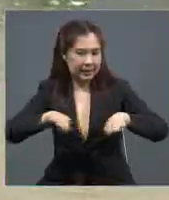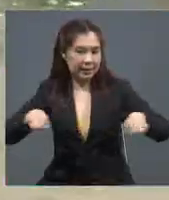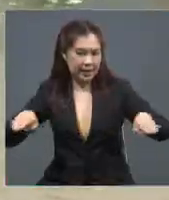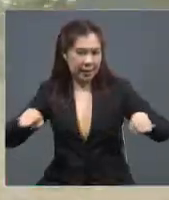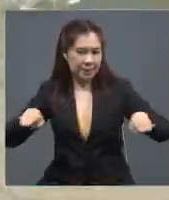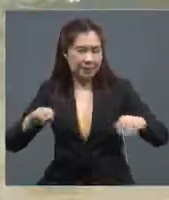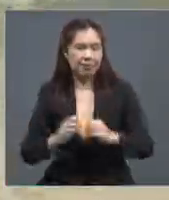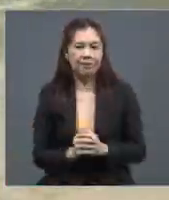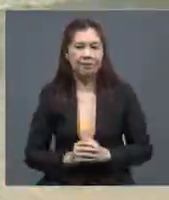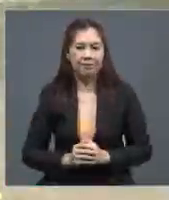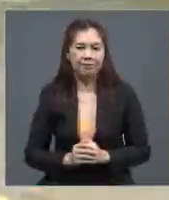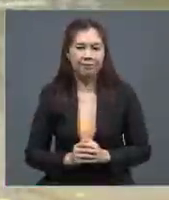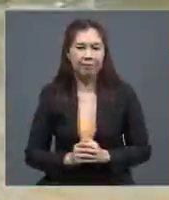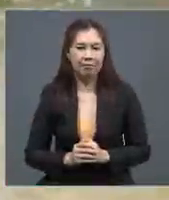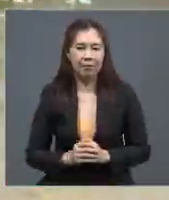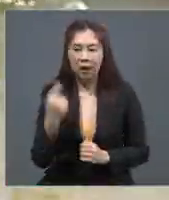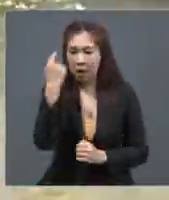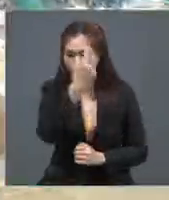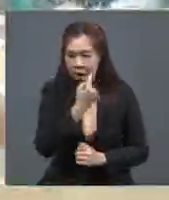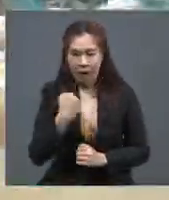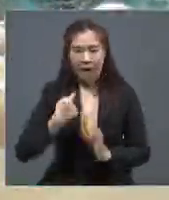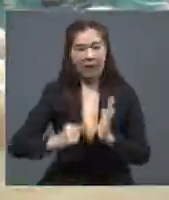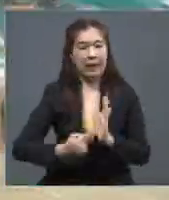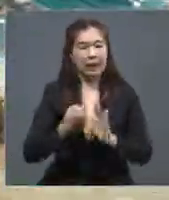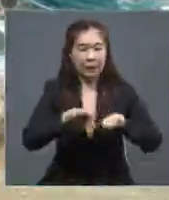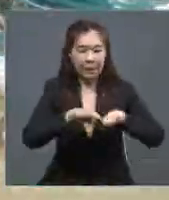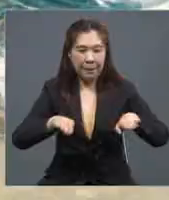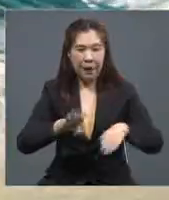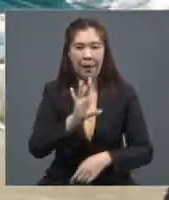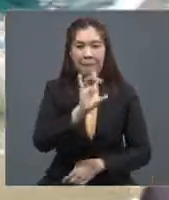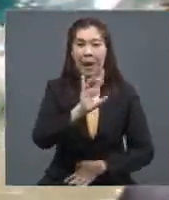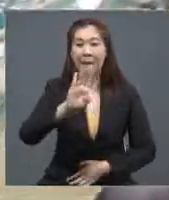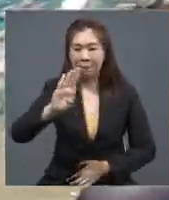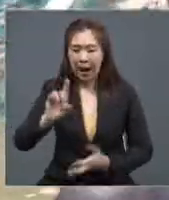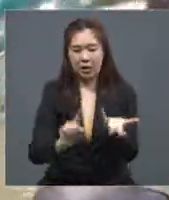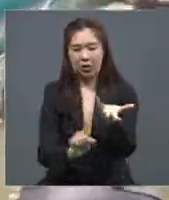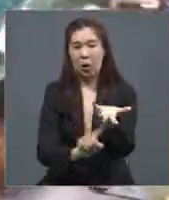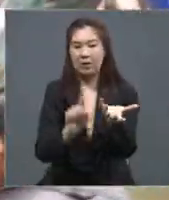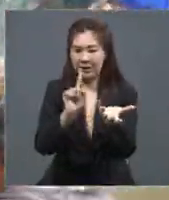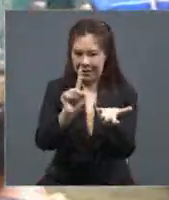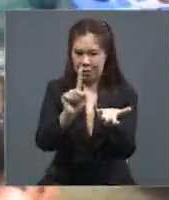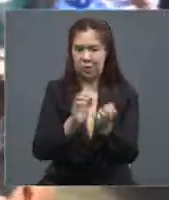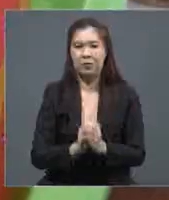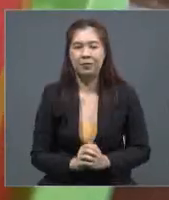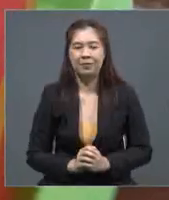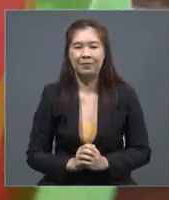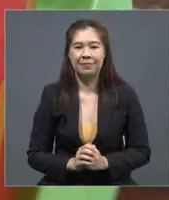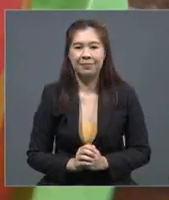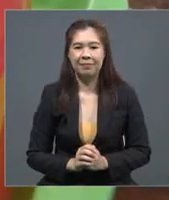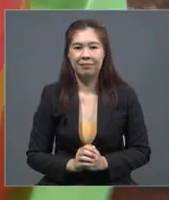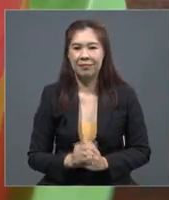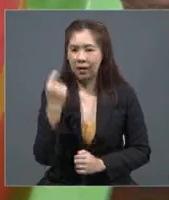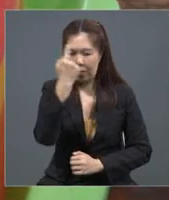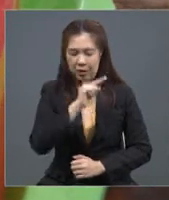ซื้อหรือหน้าแพผู้รวบรวมนั้นเริ่มต้นครับที่ราคา 8บาทต่อกิโลกรัมและจะประสานให้ผู้รวบ